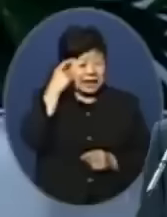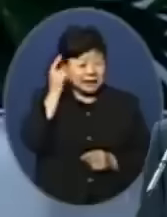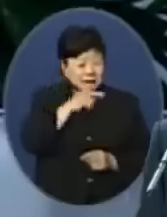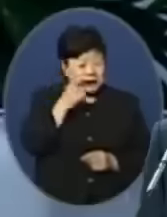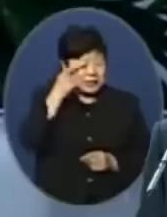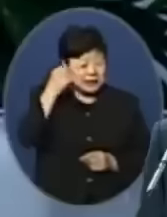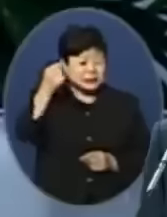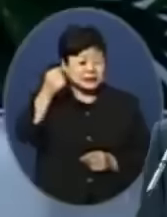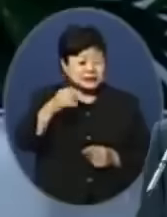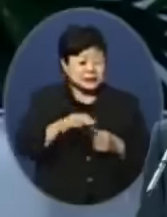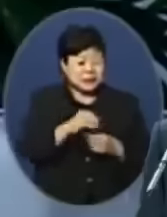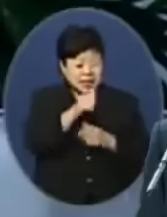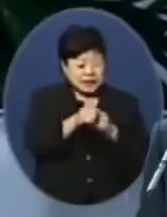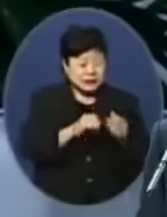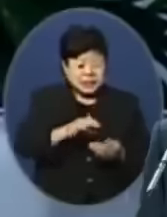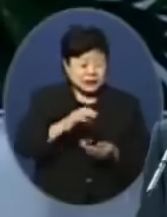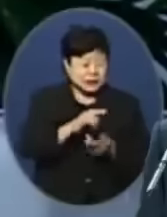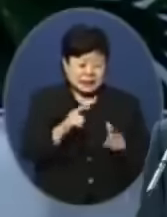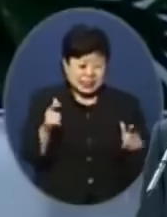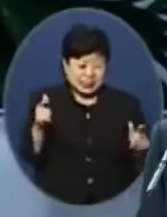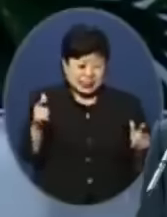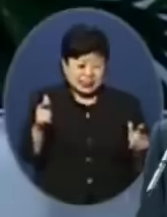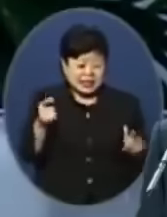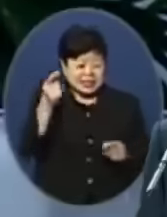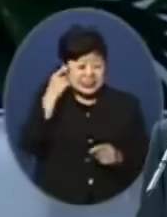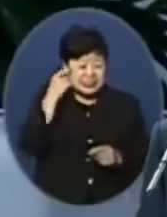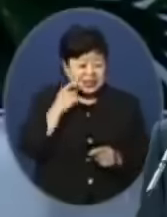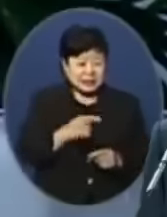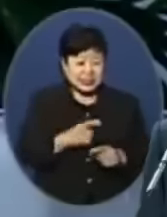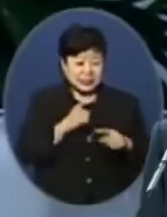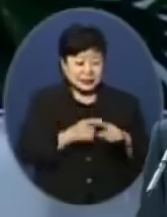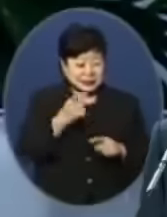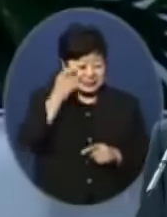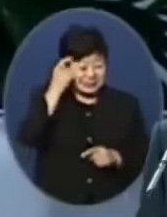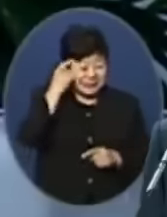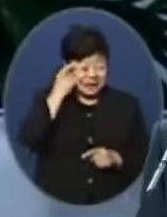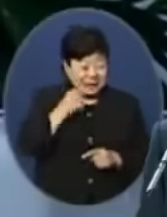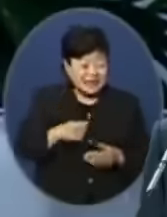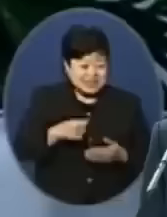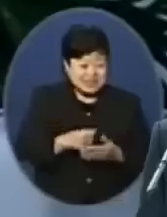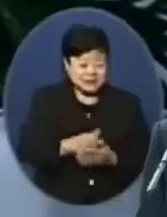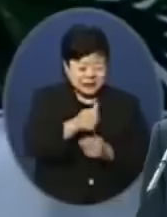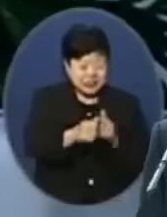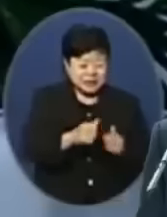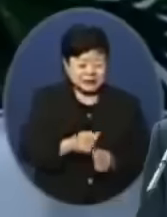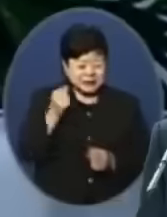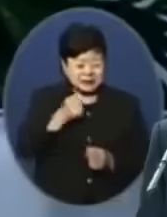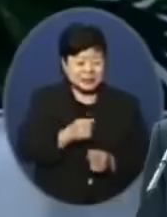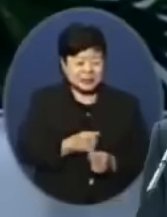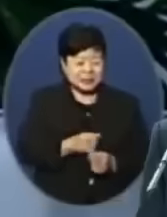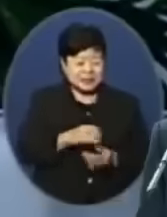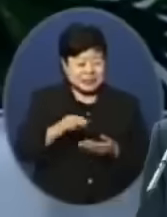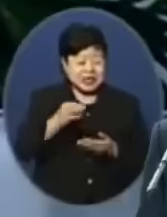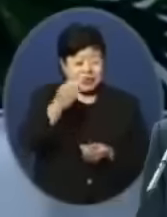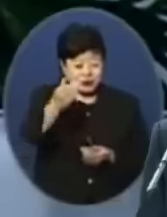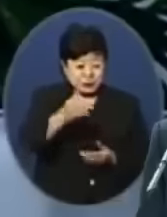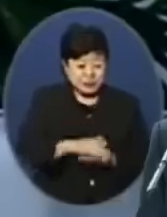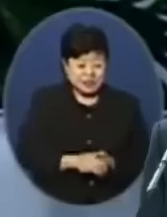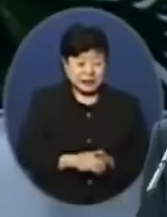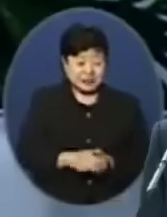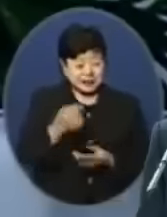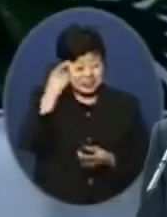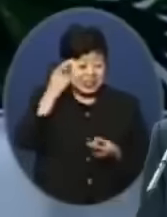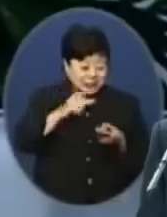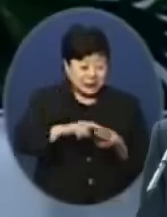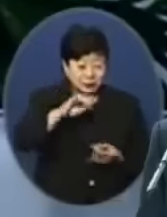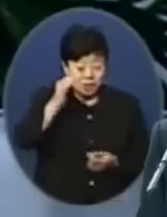퇴폐적이면 하나님 사용하지 못해요. 생각이 긍정적이고 적극적이면 하나님 성령이 여러분 생각 속에 들어와서 내